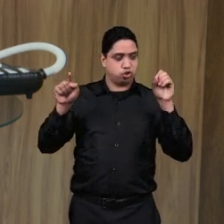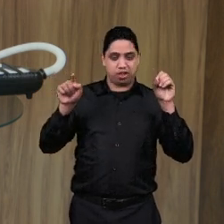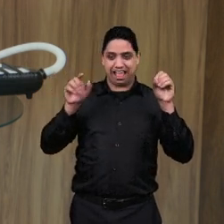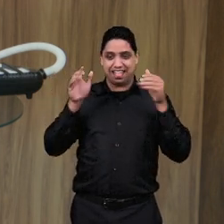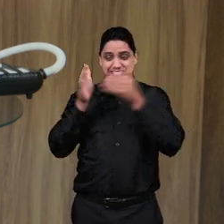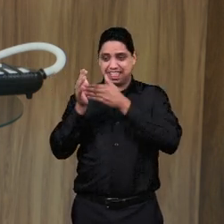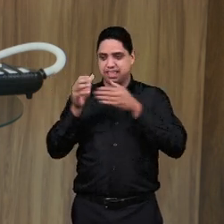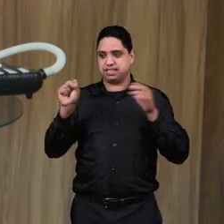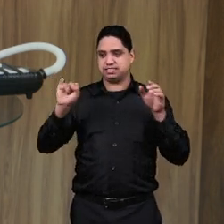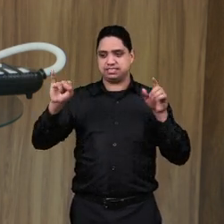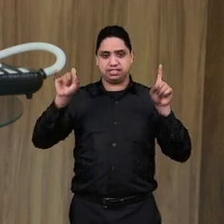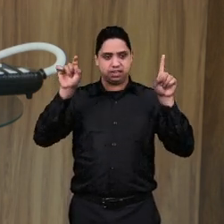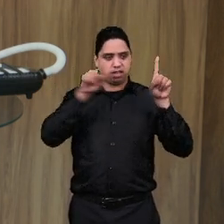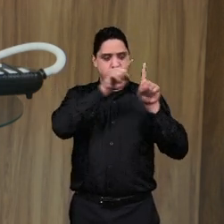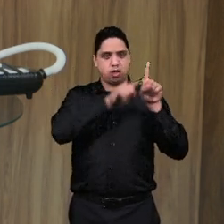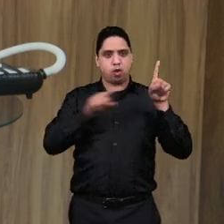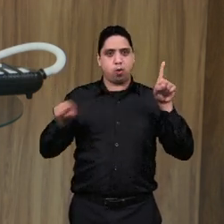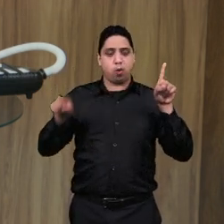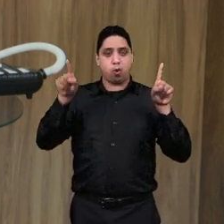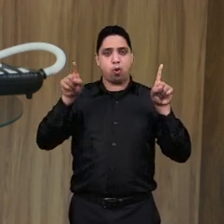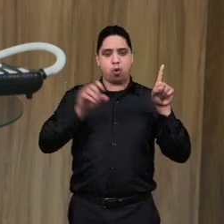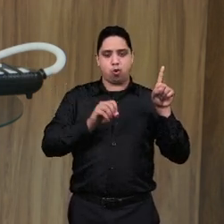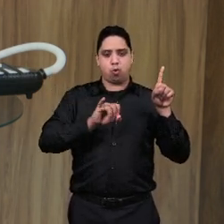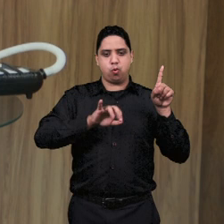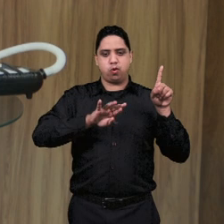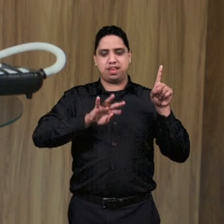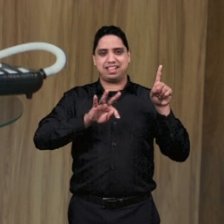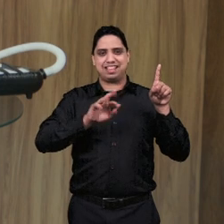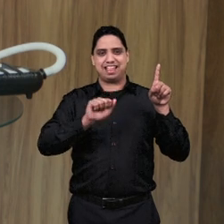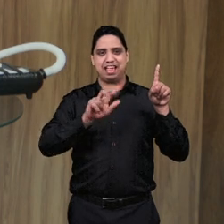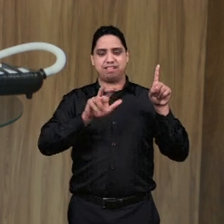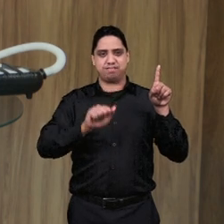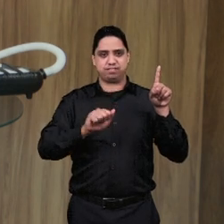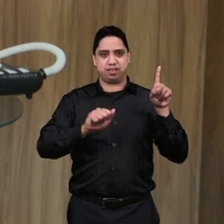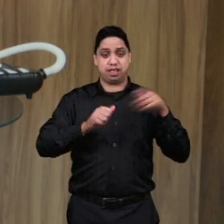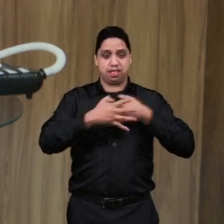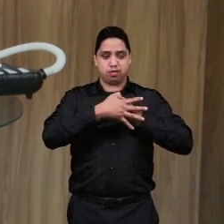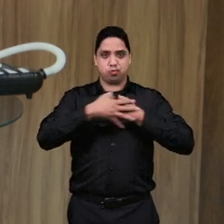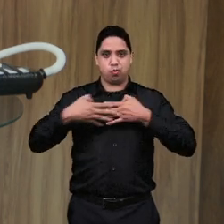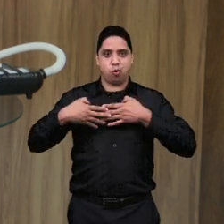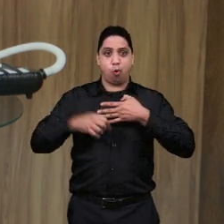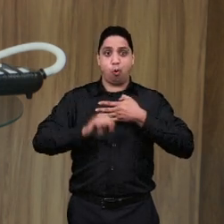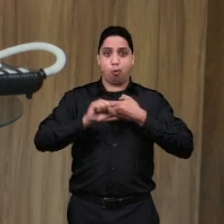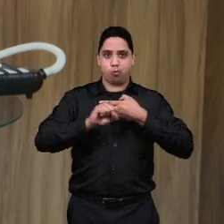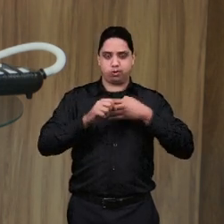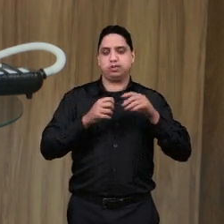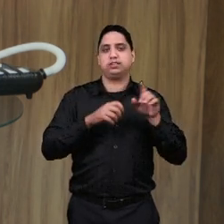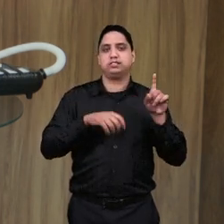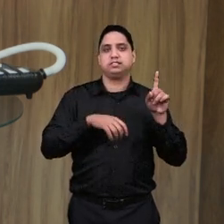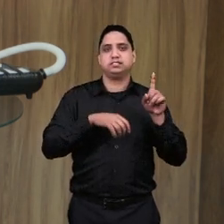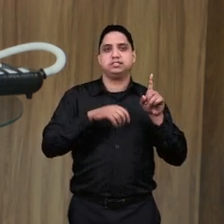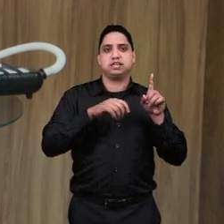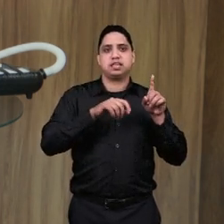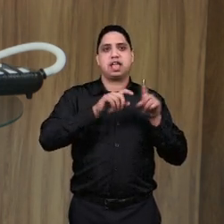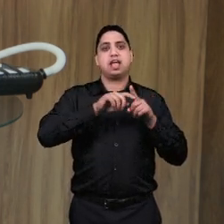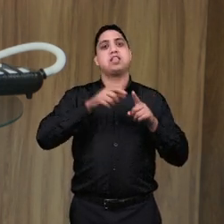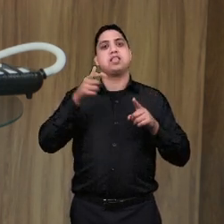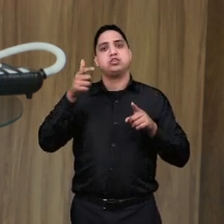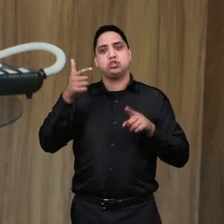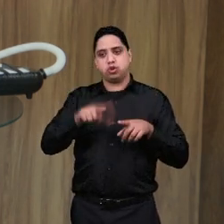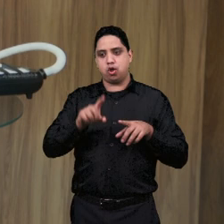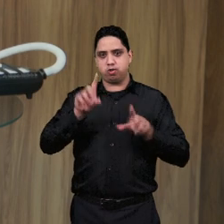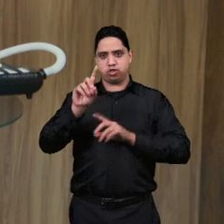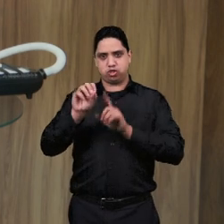va se répéter. Do, Ré, Mi, Fa, Sol, La, Si, Do. Donc,